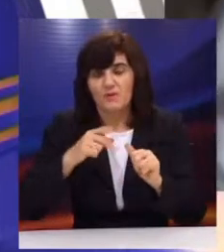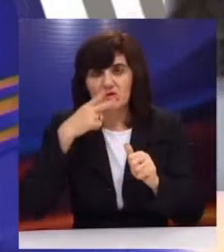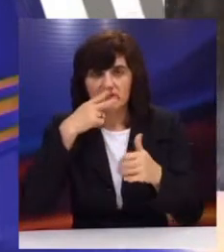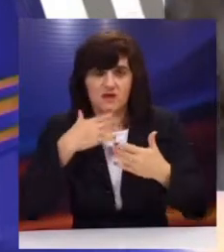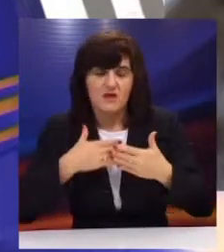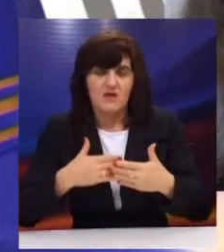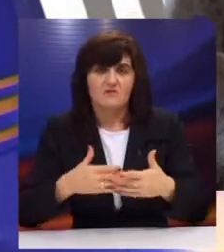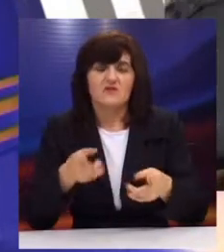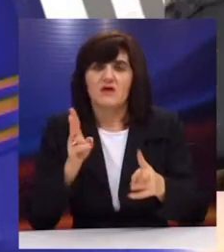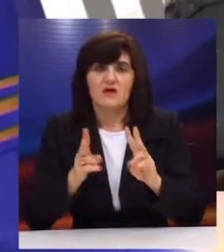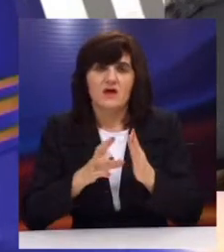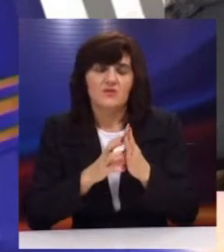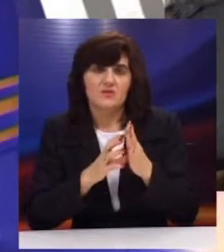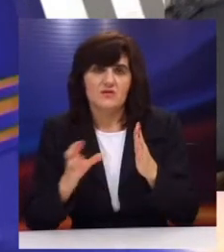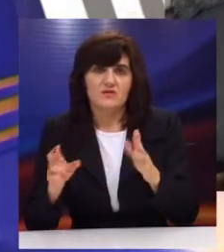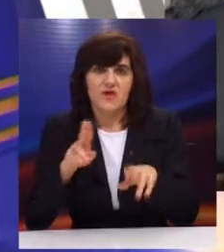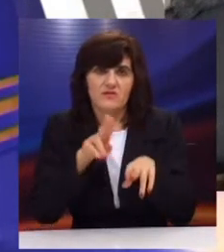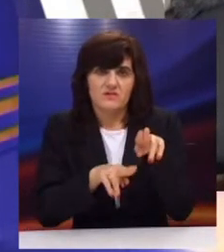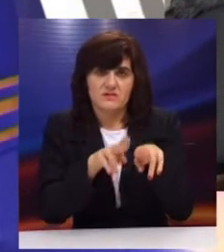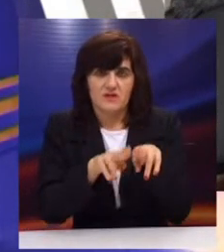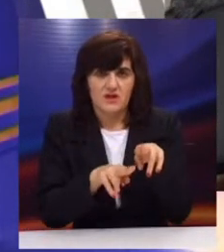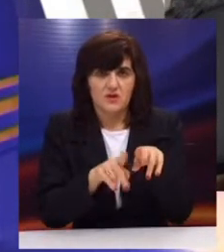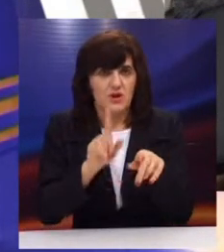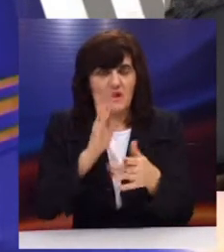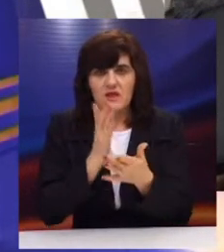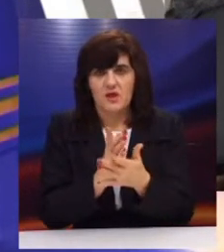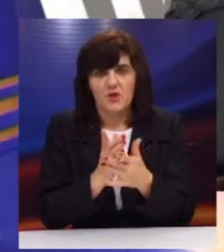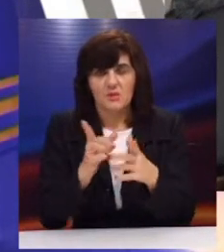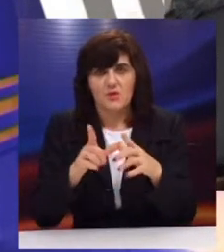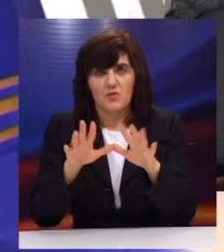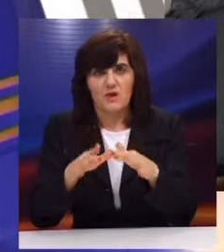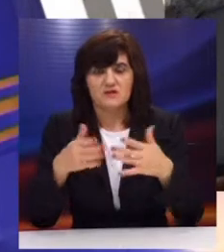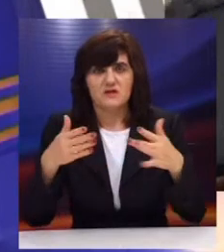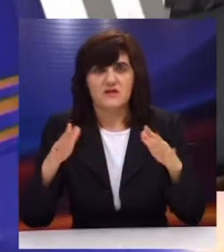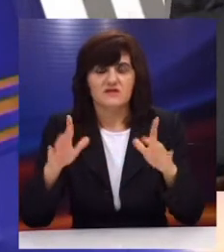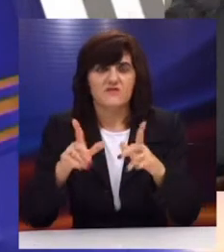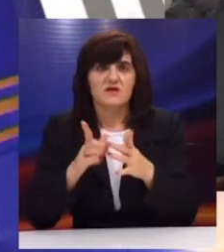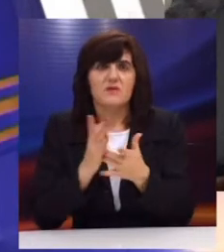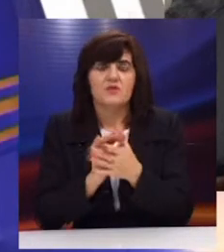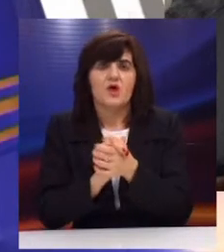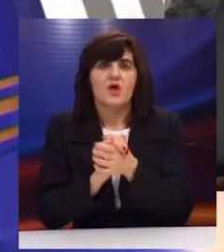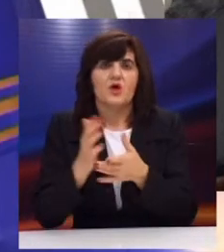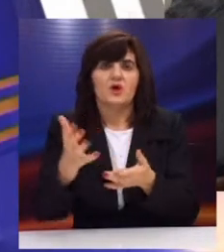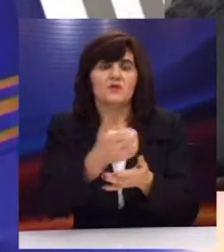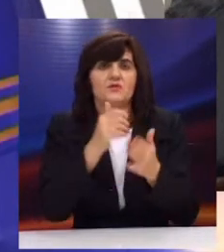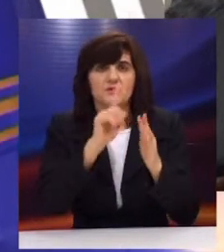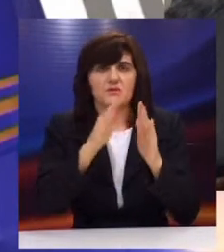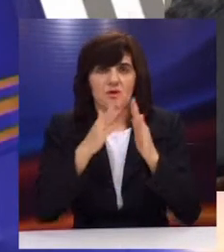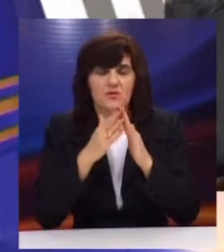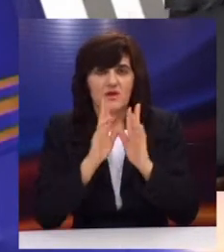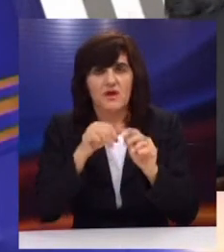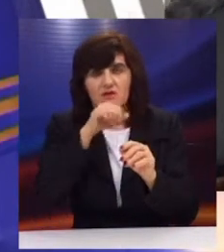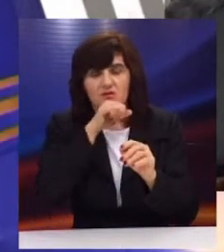vidjeti na koji način će dalje da ga leče. Više neće biti u kancelariji, nego će ga usvojiti kolega od Širole, kako